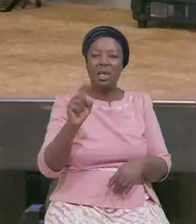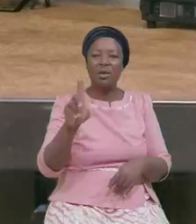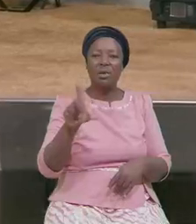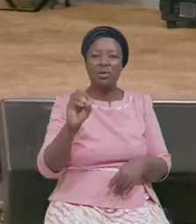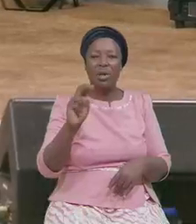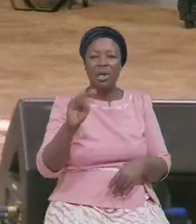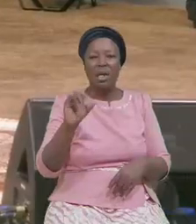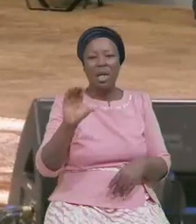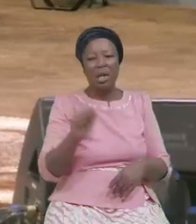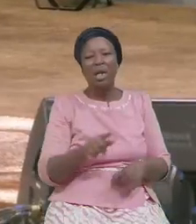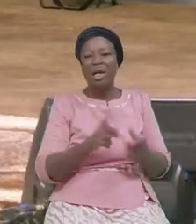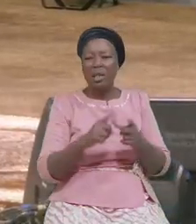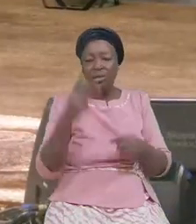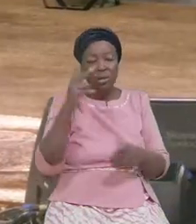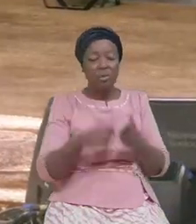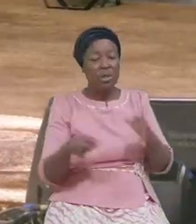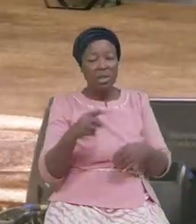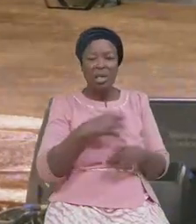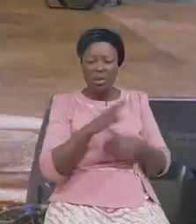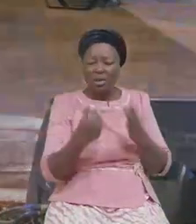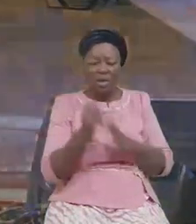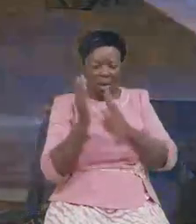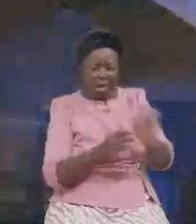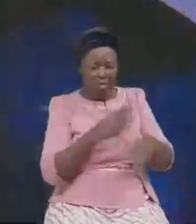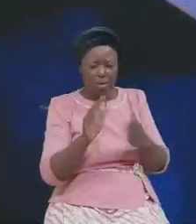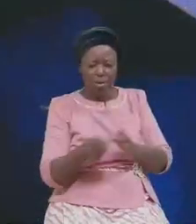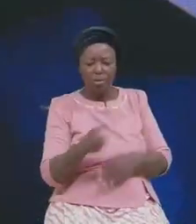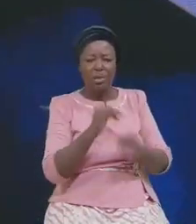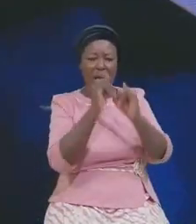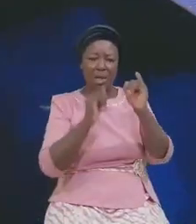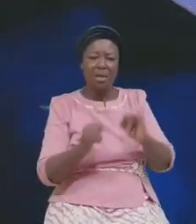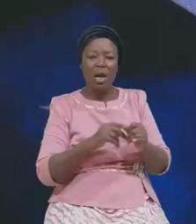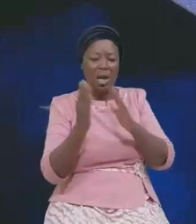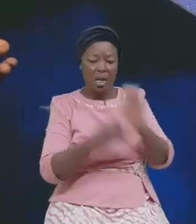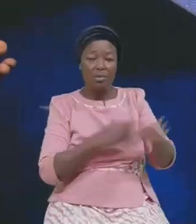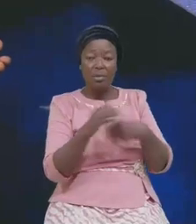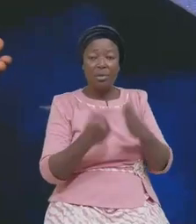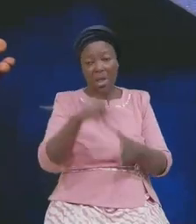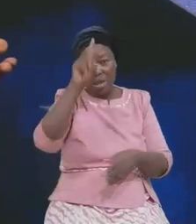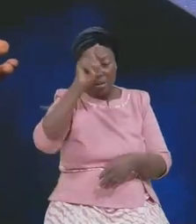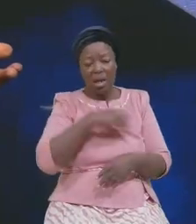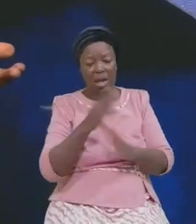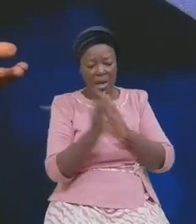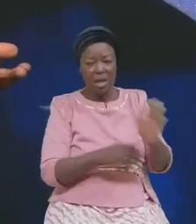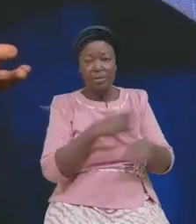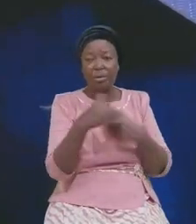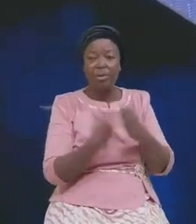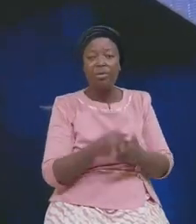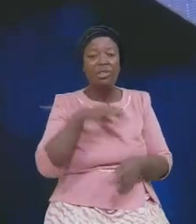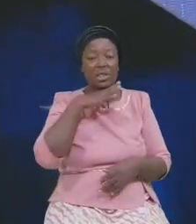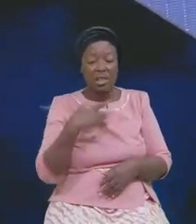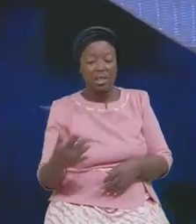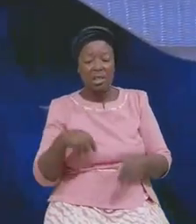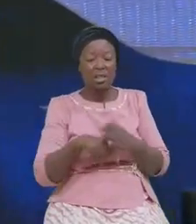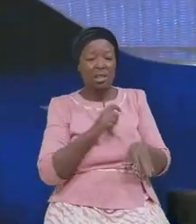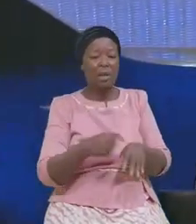primitive, dans la Thessalonique, ils ont laissé les idoles, ils ont laissé toute leur Égypte, ils ont laissé toutes les corruptions du monde,